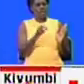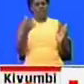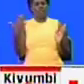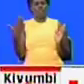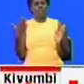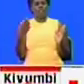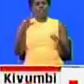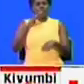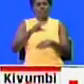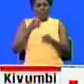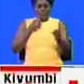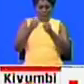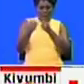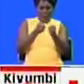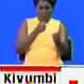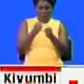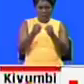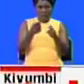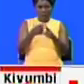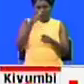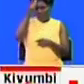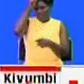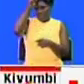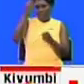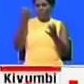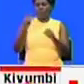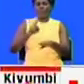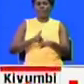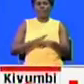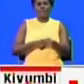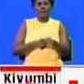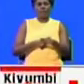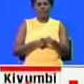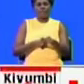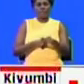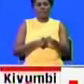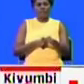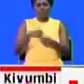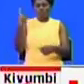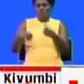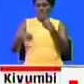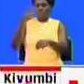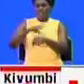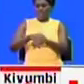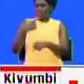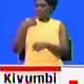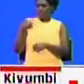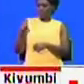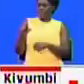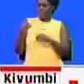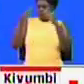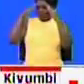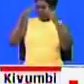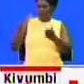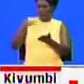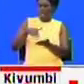After battling his opponent Reda Ben Baziz from Algeria on different occasions and failing to come out with a win, Okoth says he was more determined